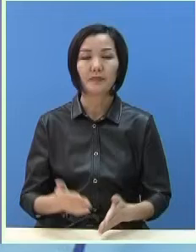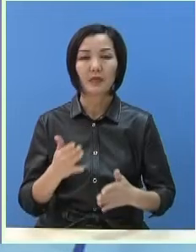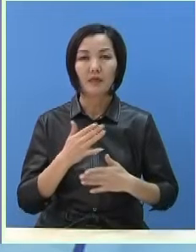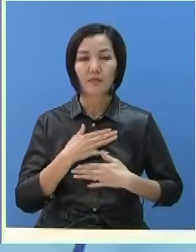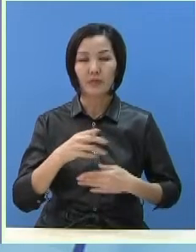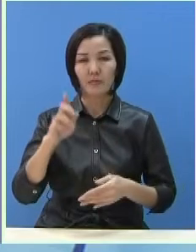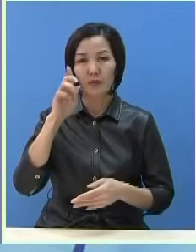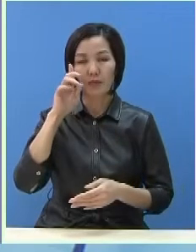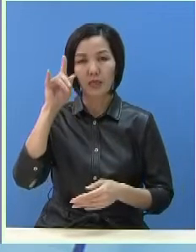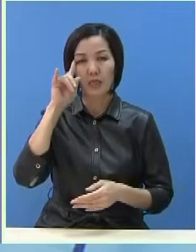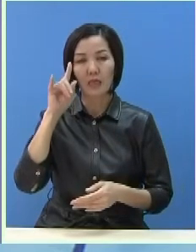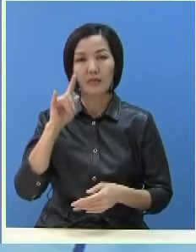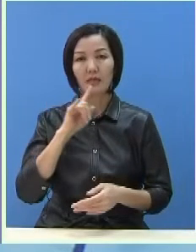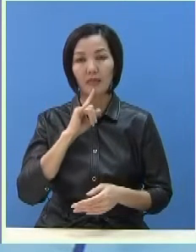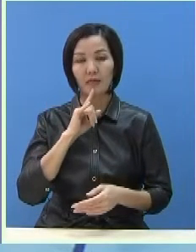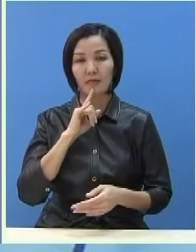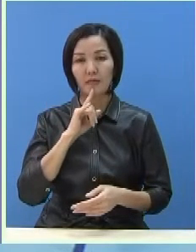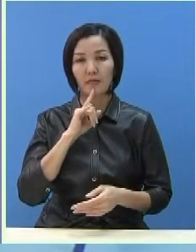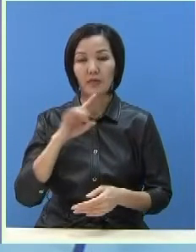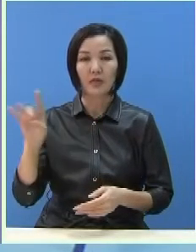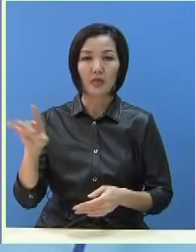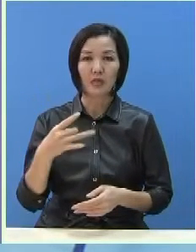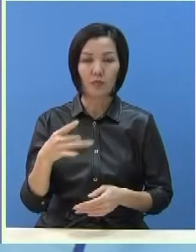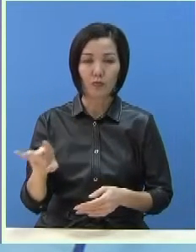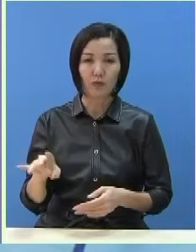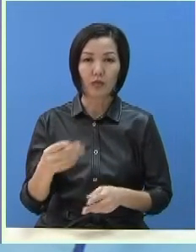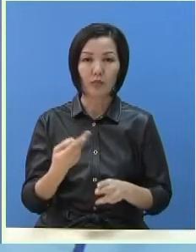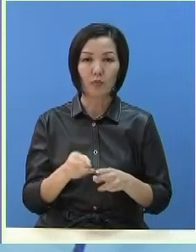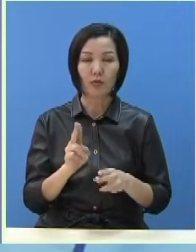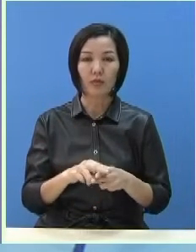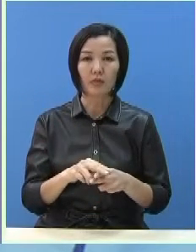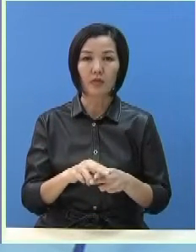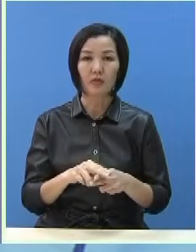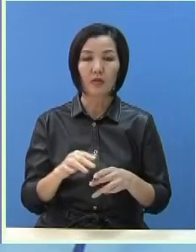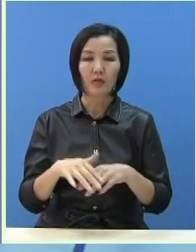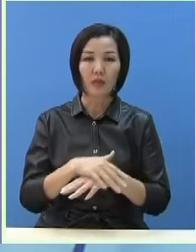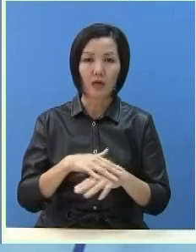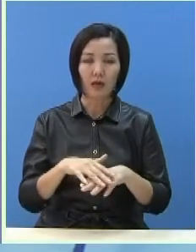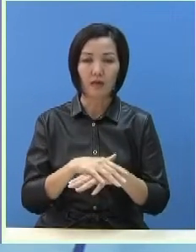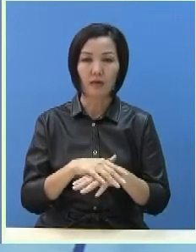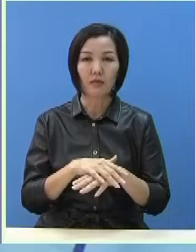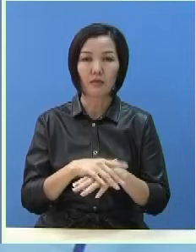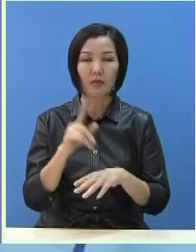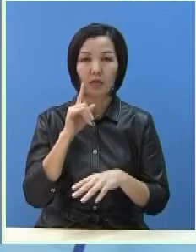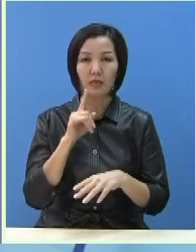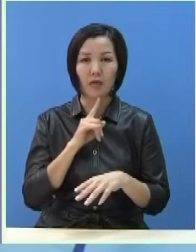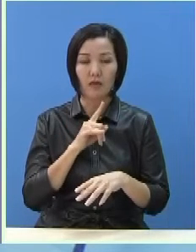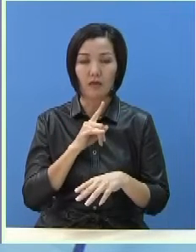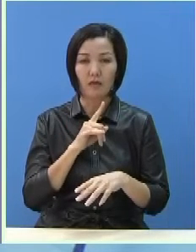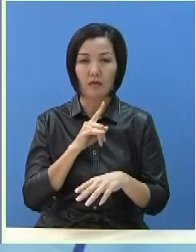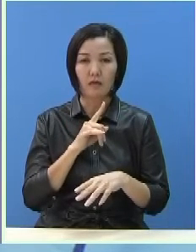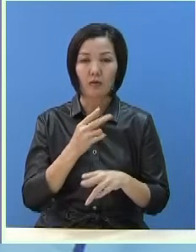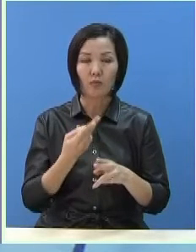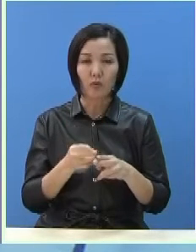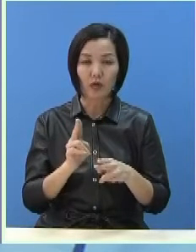біздің мемлекет Қазақстан Республикасы болғаннан кейін, негізгі байырғы тұрғыны қазақ ұлты болғаннан кейін, мен